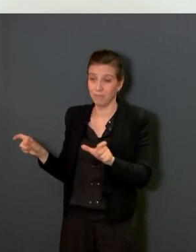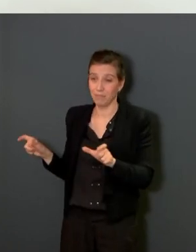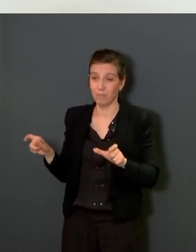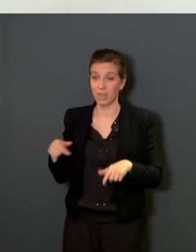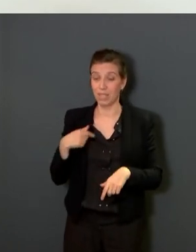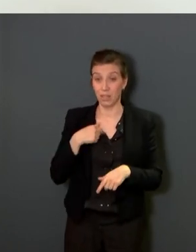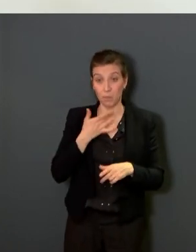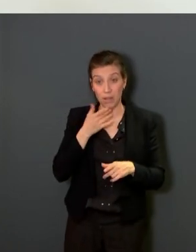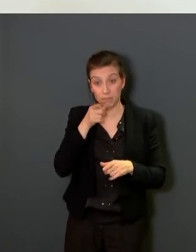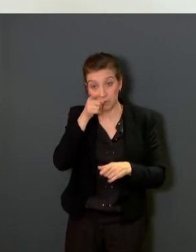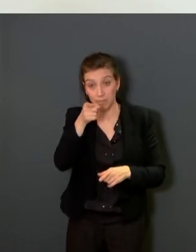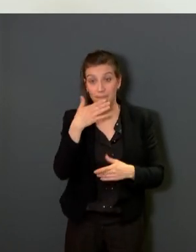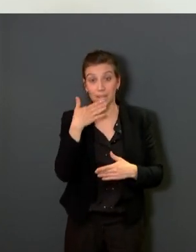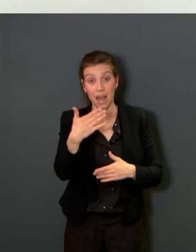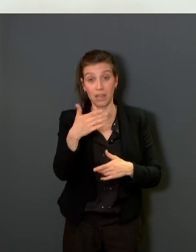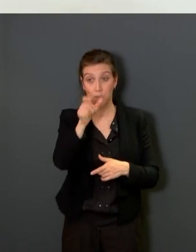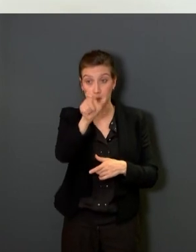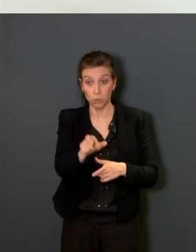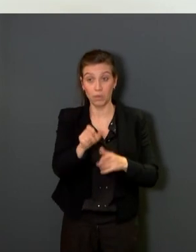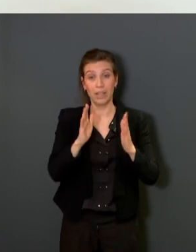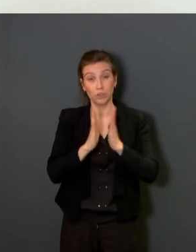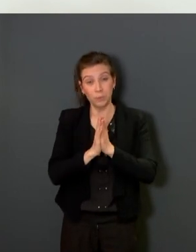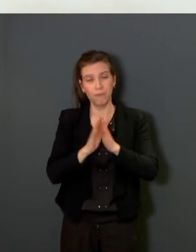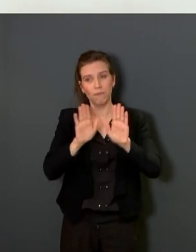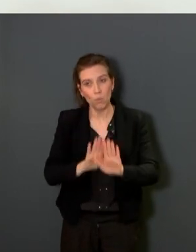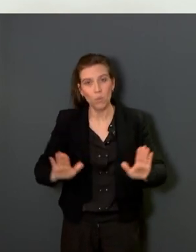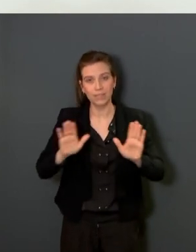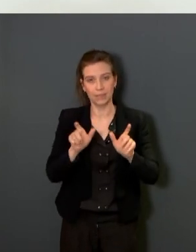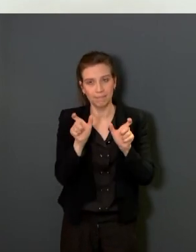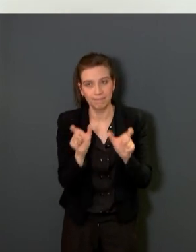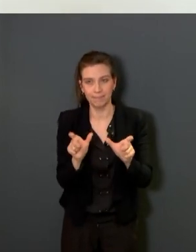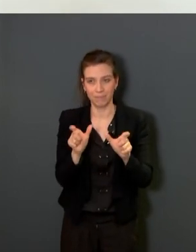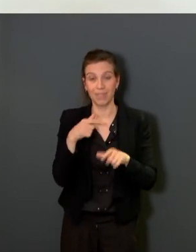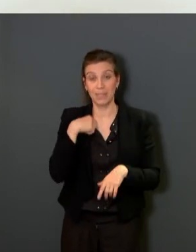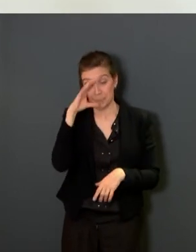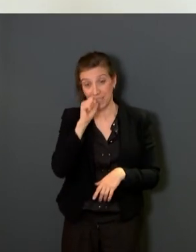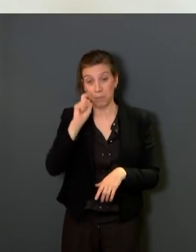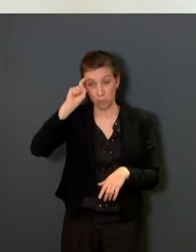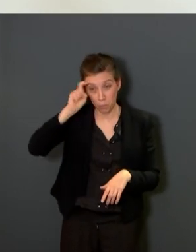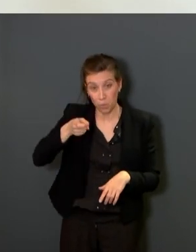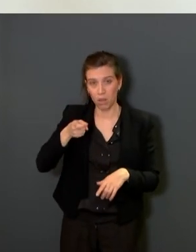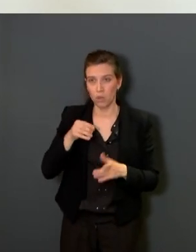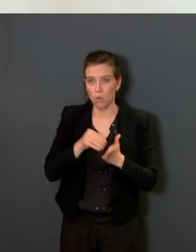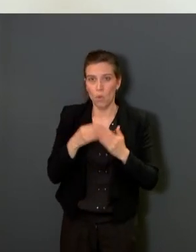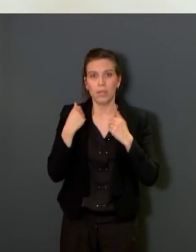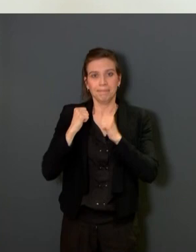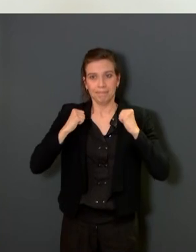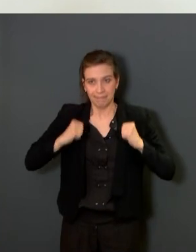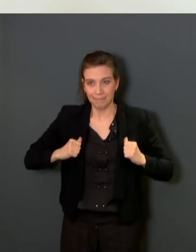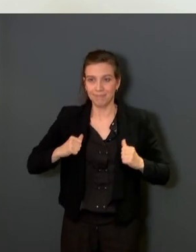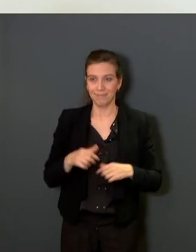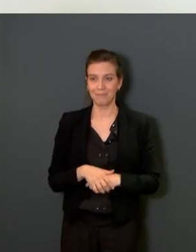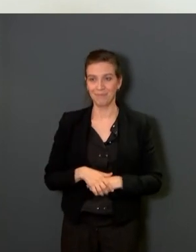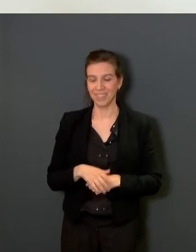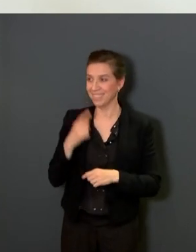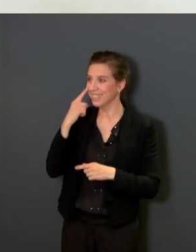Wees extra voorzichtig. Ik weet dat het moeilijk is. Ik weet dat de verleiding soms groot is om te genieten van de